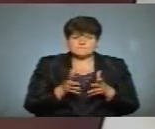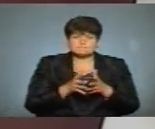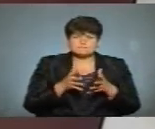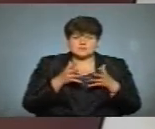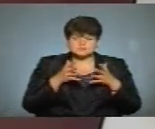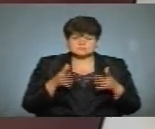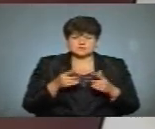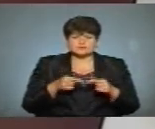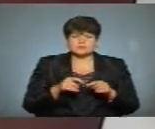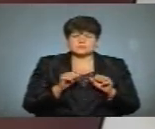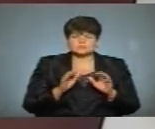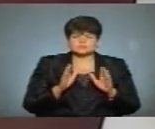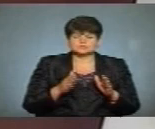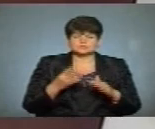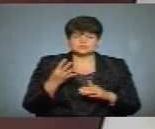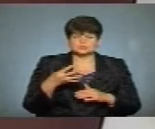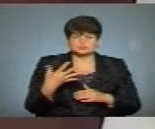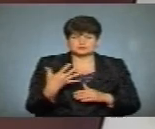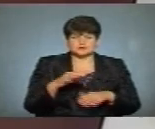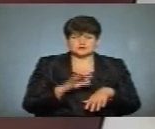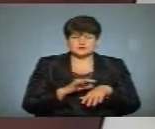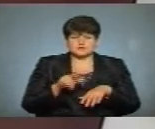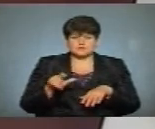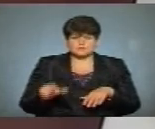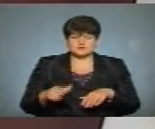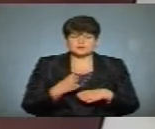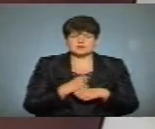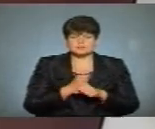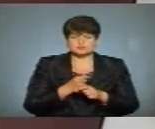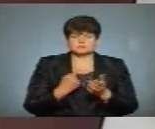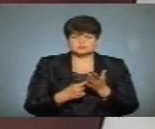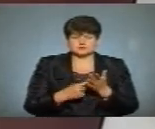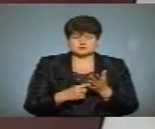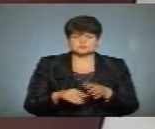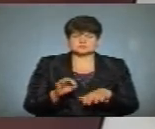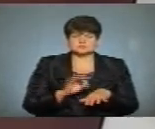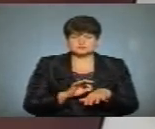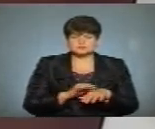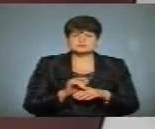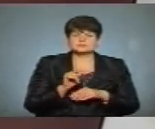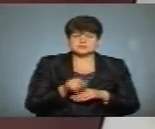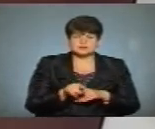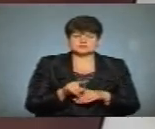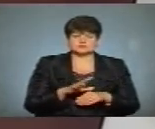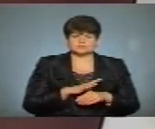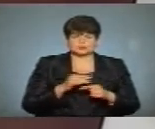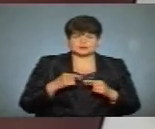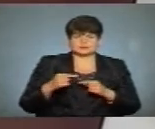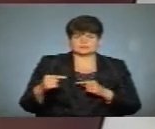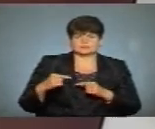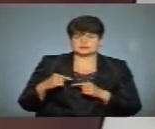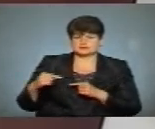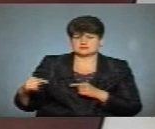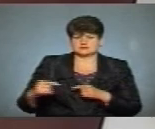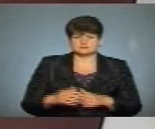у відділенні можуть перебувати 45 хворих із лабораторно підтвердженим діагнозом COVID-19 так, щоб між ними була дистанція,